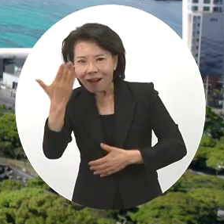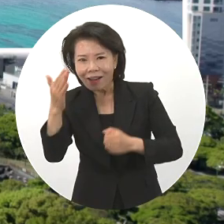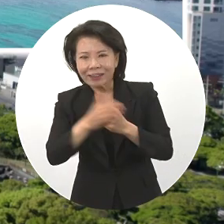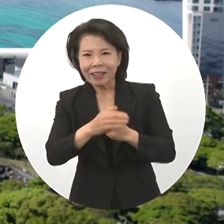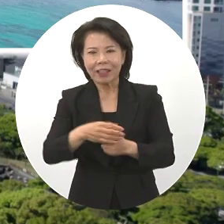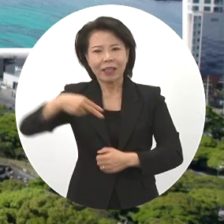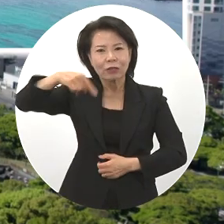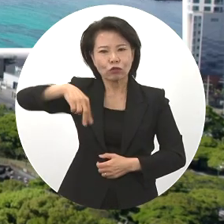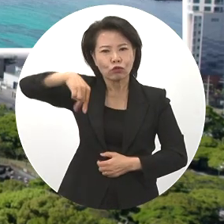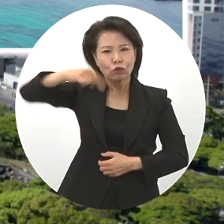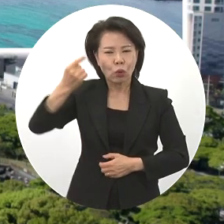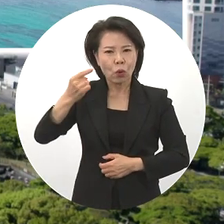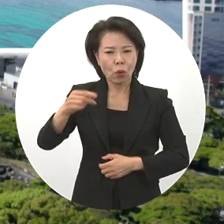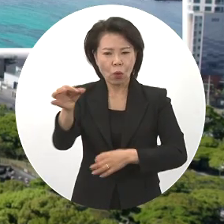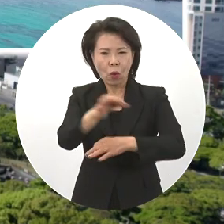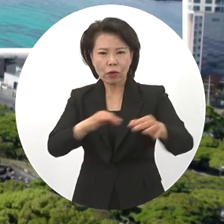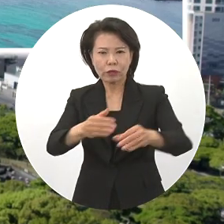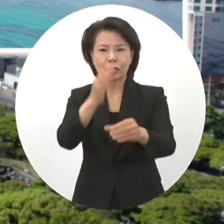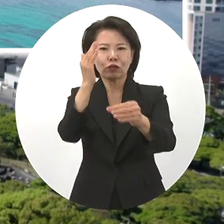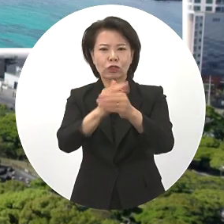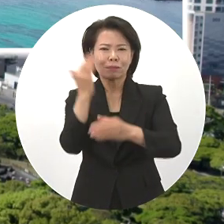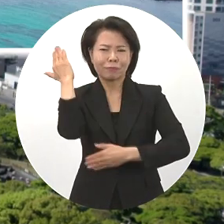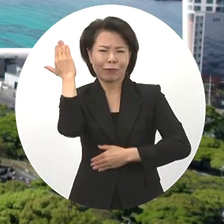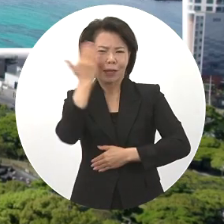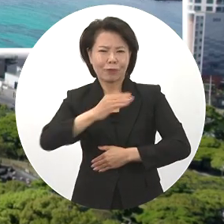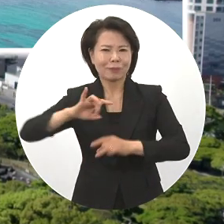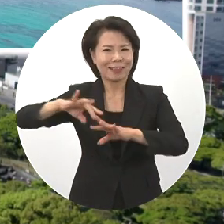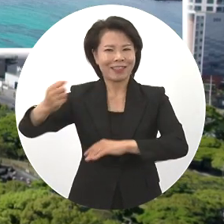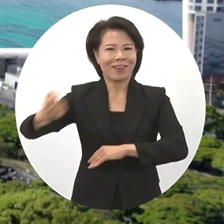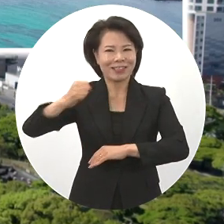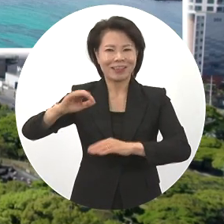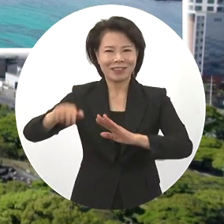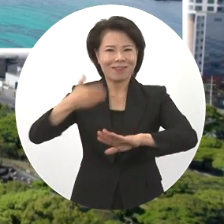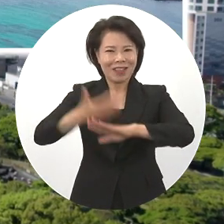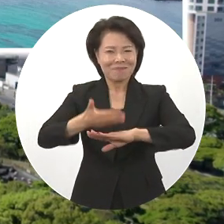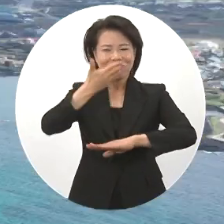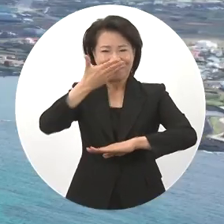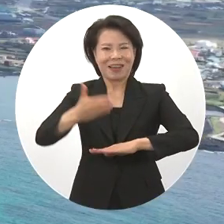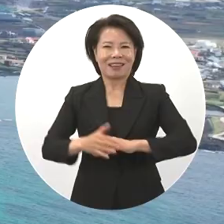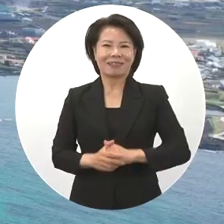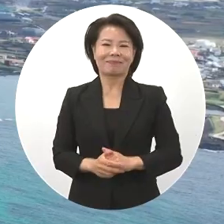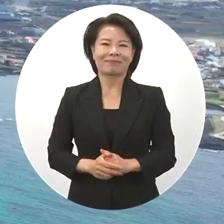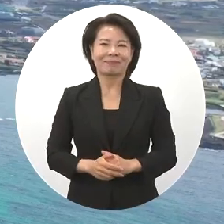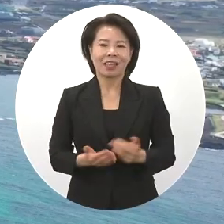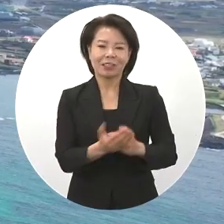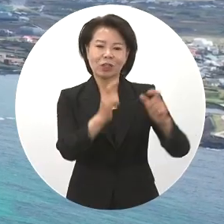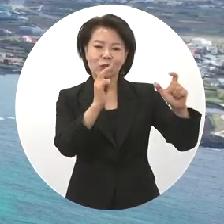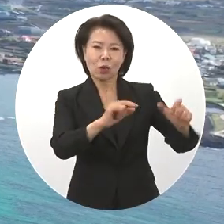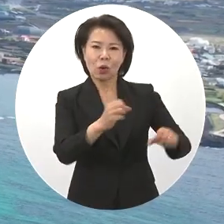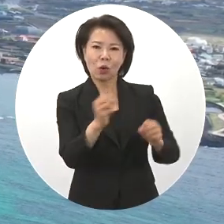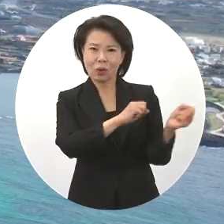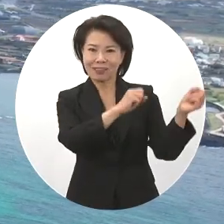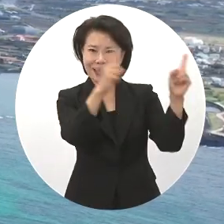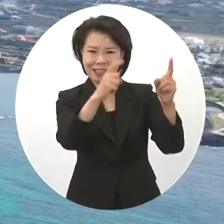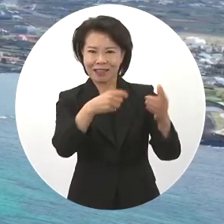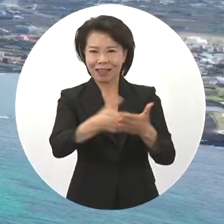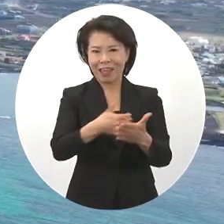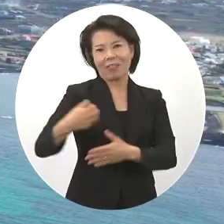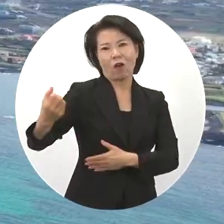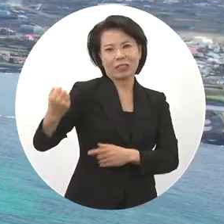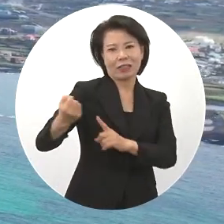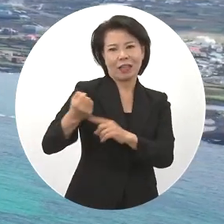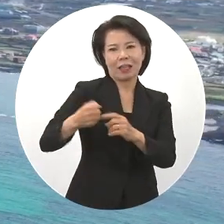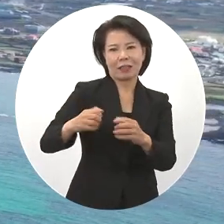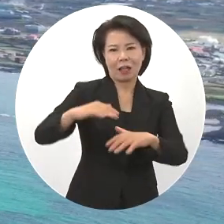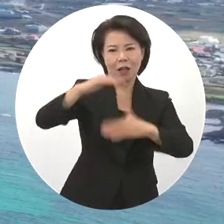재생에너지와 수소경제 중심의 청정에너지 전환을 본격화하고 있습니다. 제주도의 재생에너지 설비